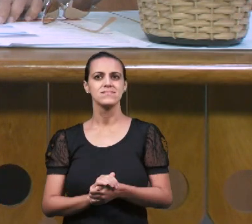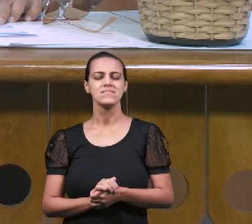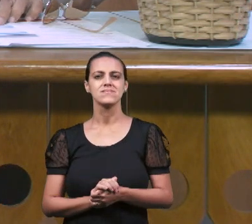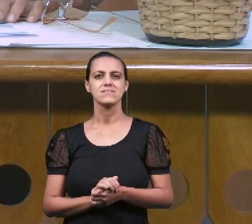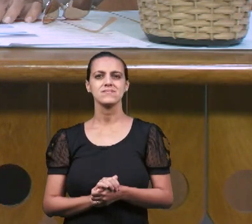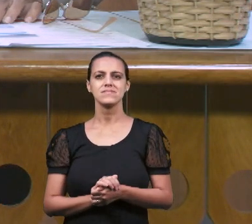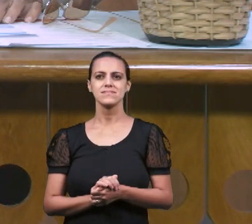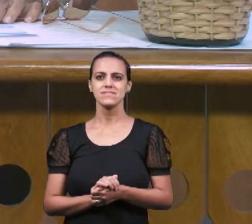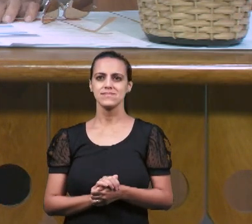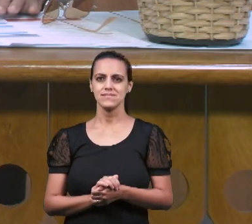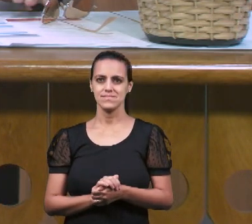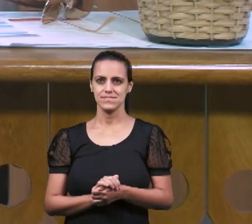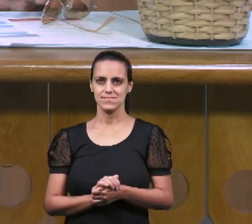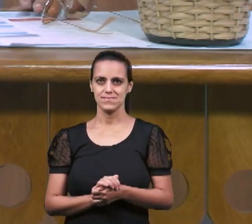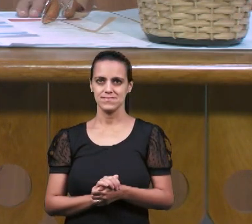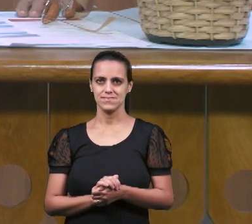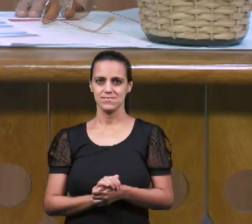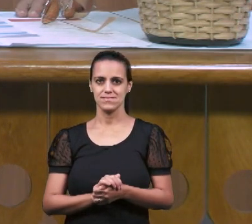Notre frère Oséas,